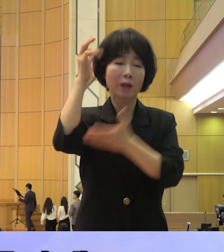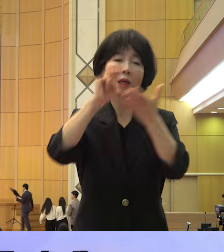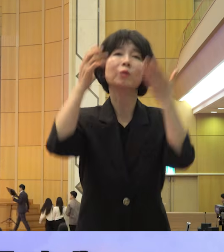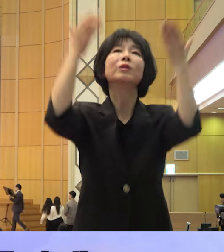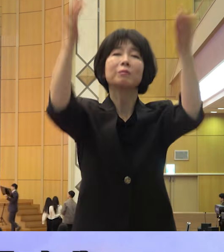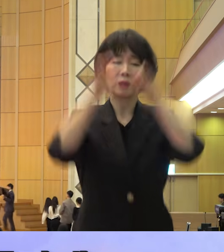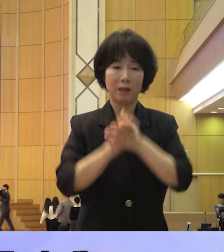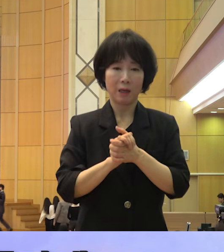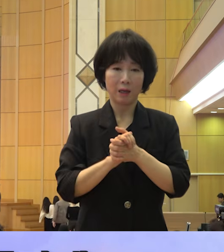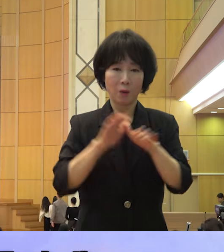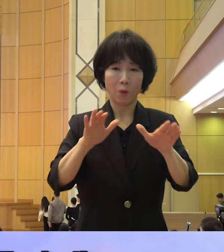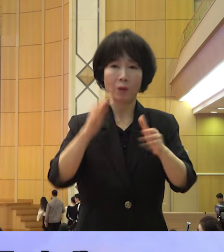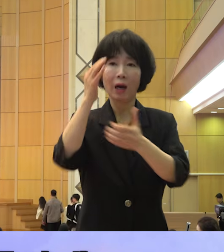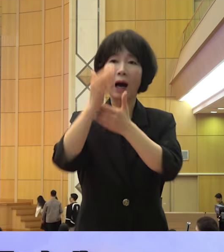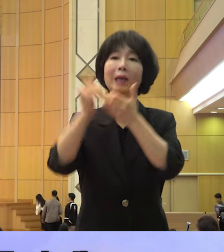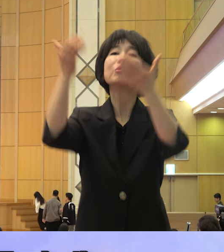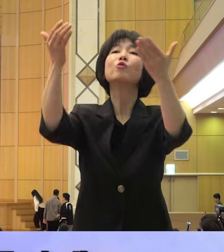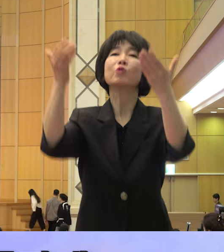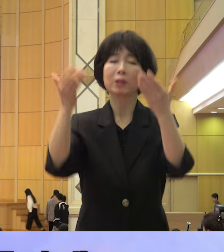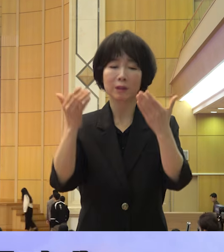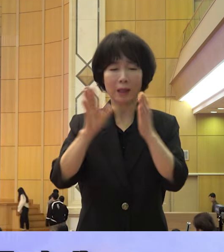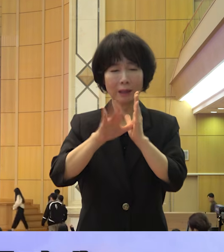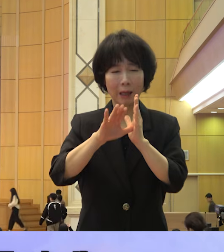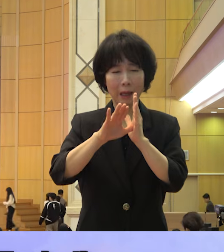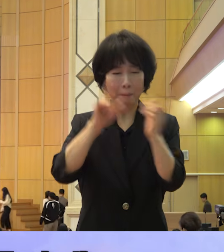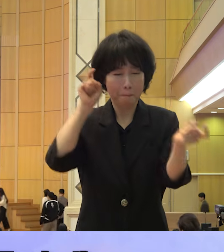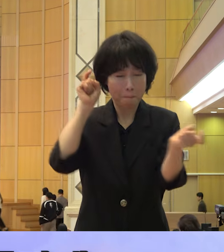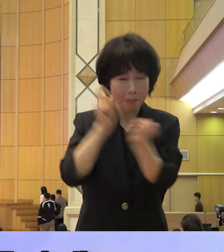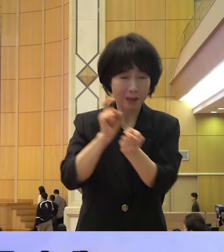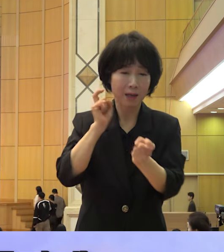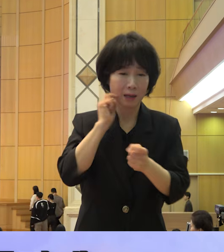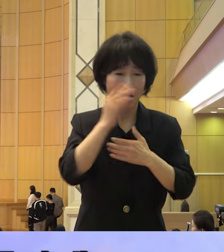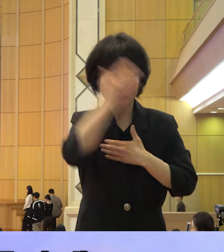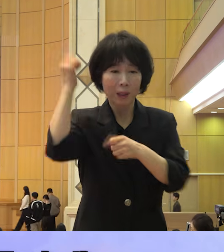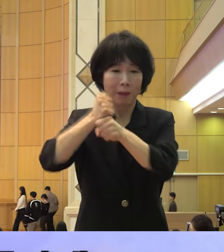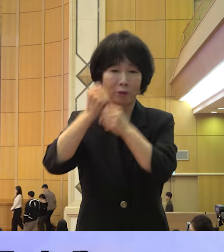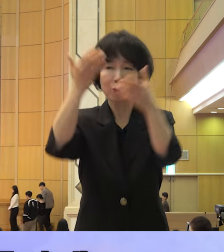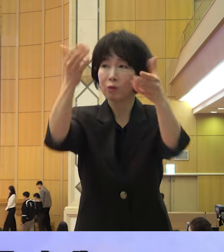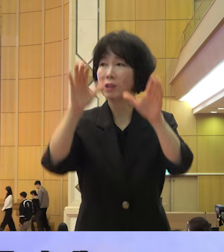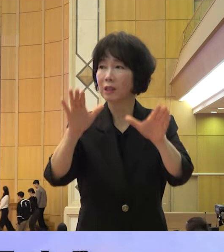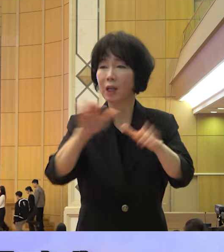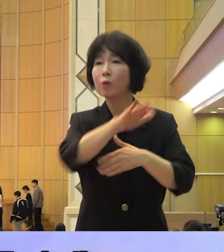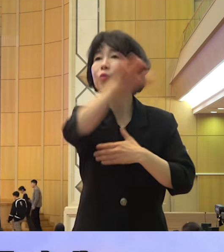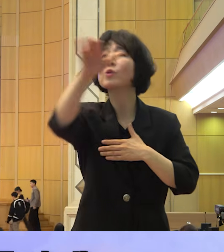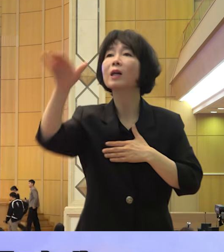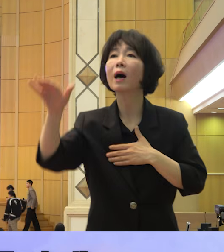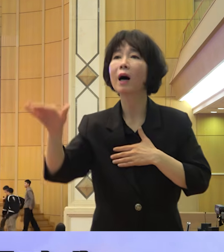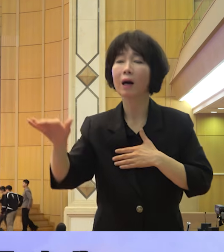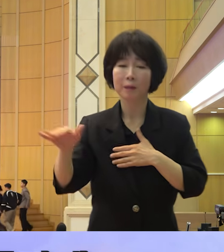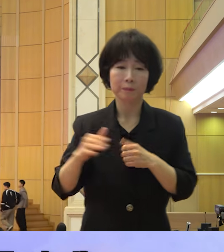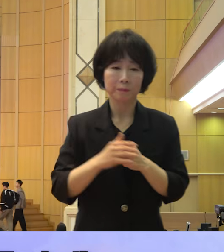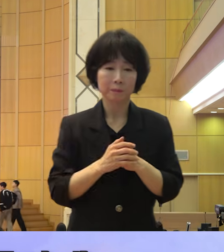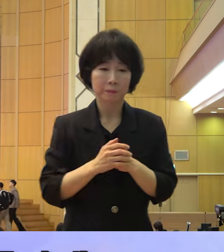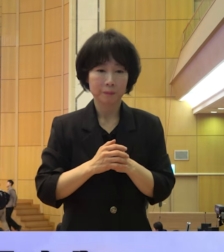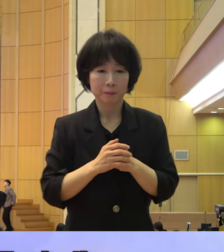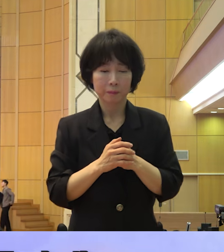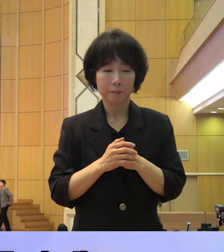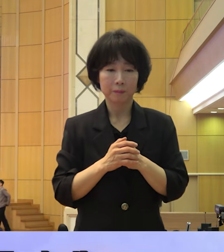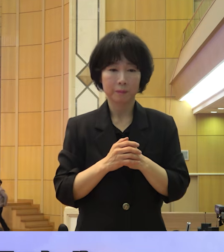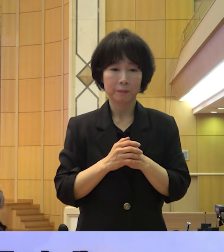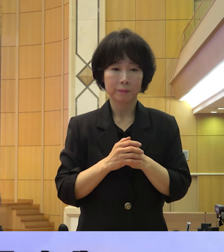돌립니다. 오늘 하나님께서 때를 따라 아름답게 한다고 했는데 이제 우리는 이렇게